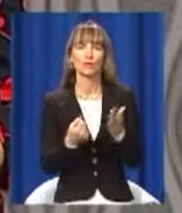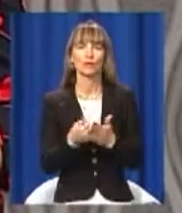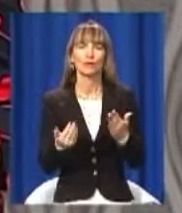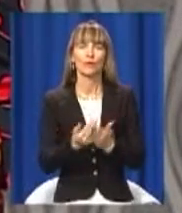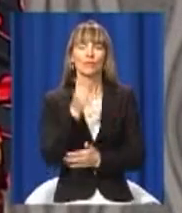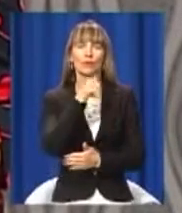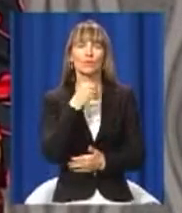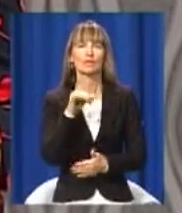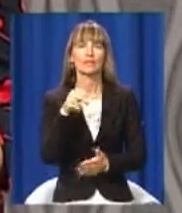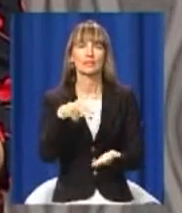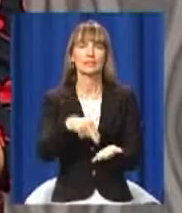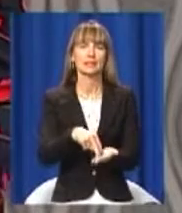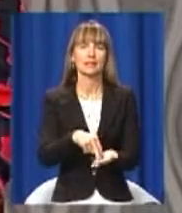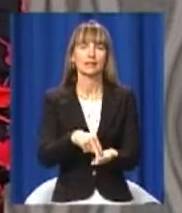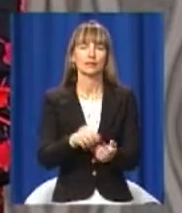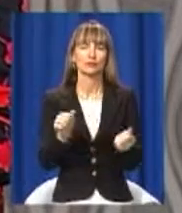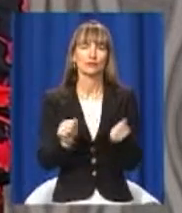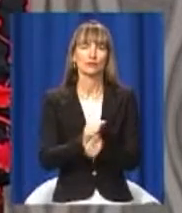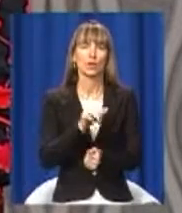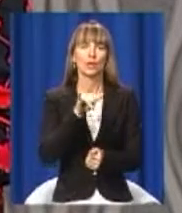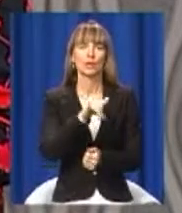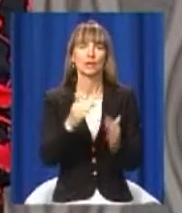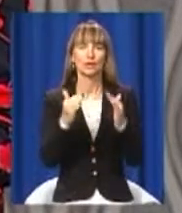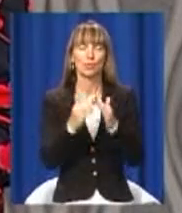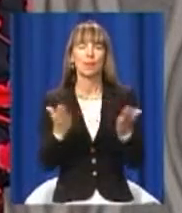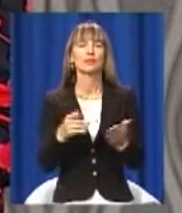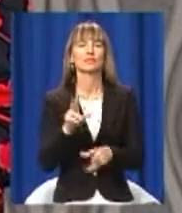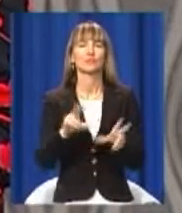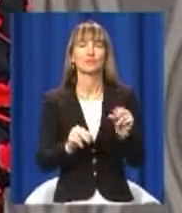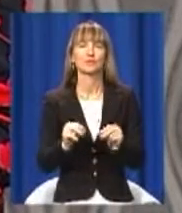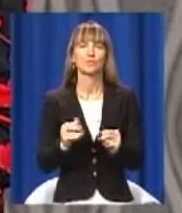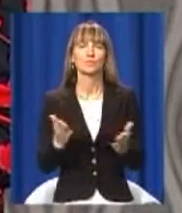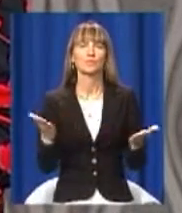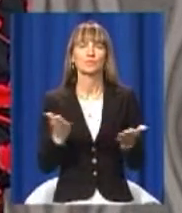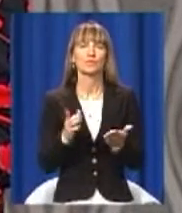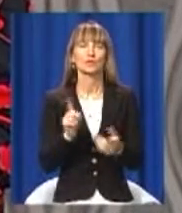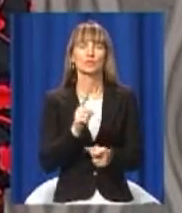року, от, і вона стоїть, просто засихає в тебе в будинку. Як ти вважаєш, як вийти з